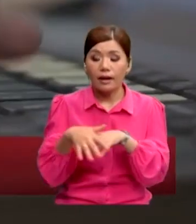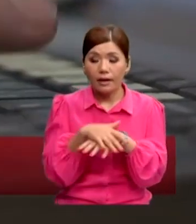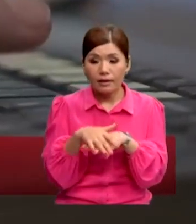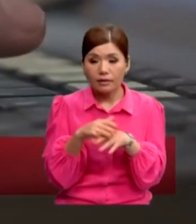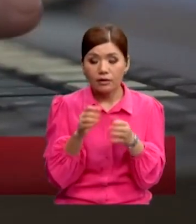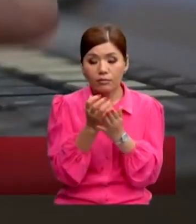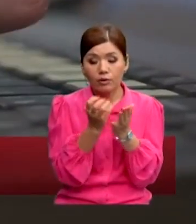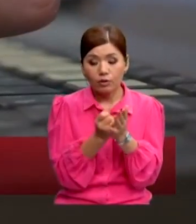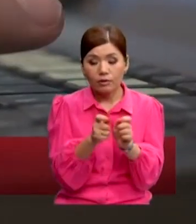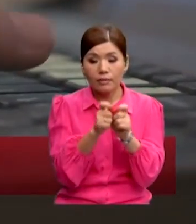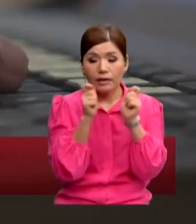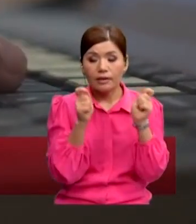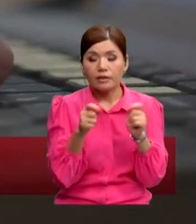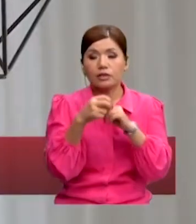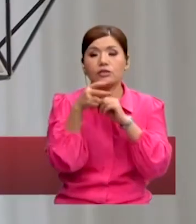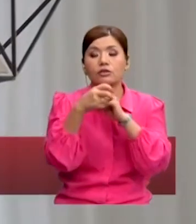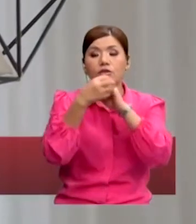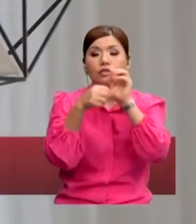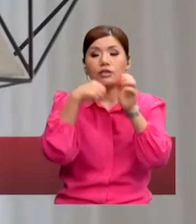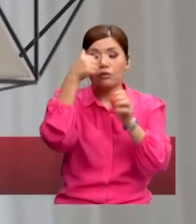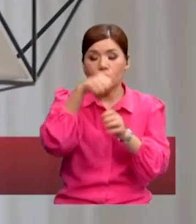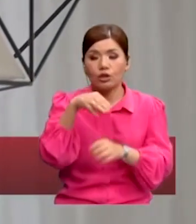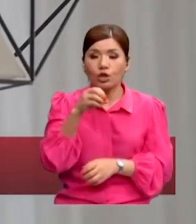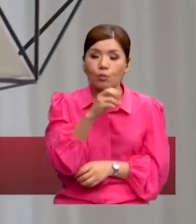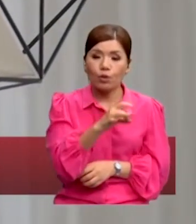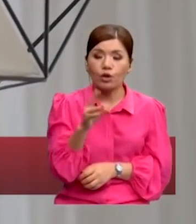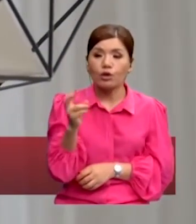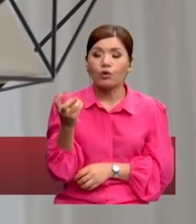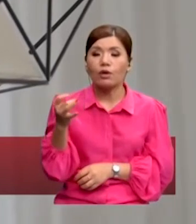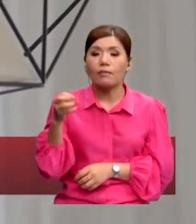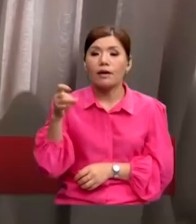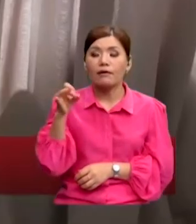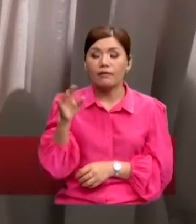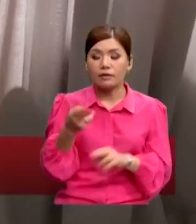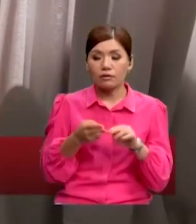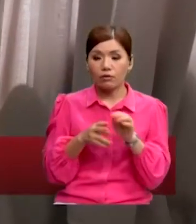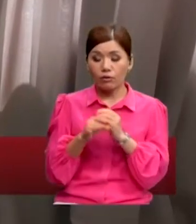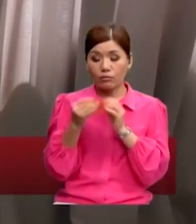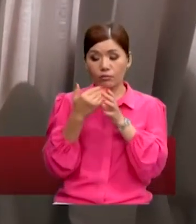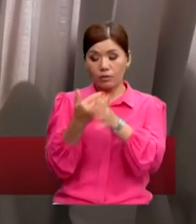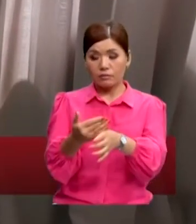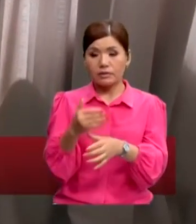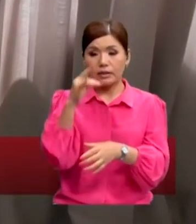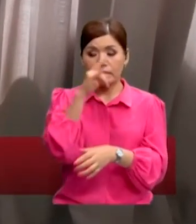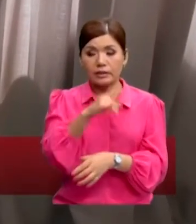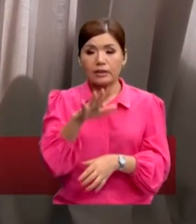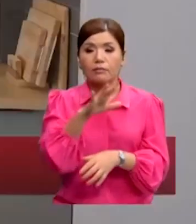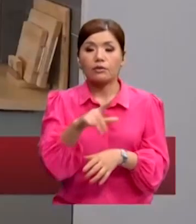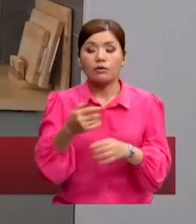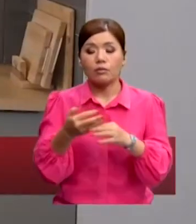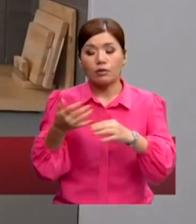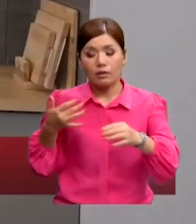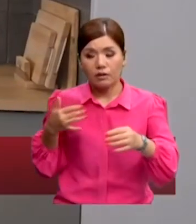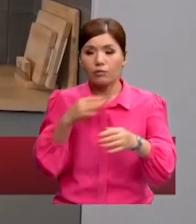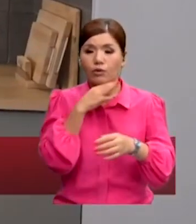в 2016 году. Учредители фонда – Тимур и Динара Кулебаевы. Фонд оказывает системную помощь казахстанцам. За эти годы